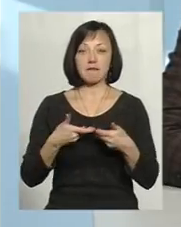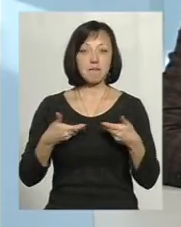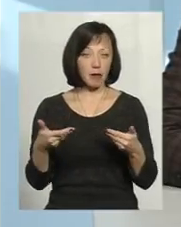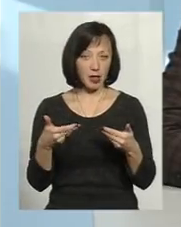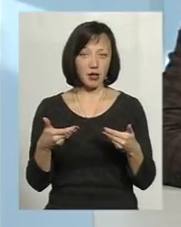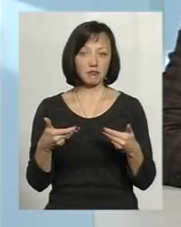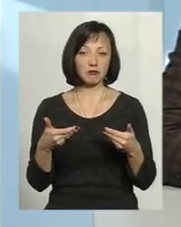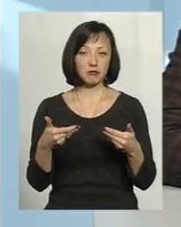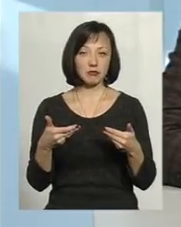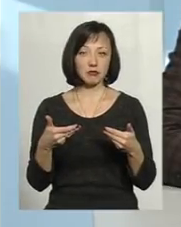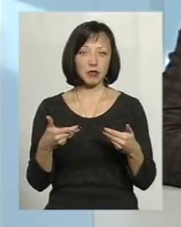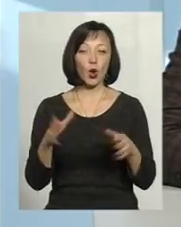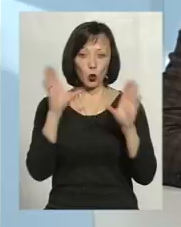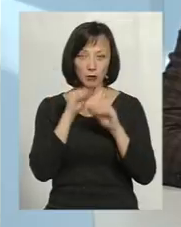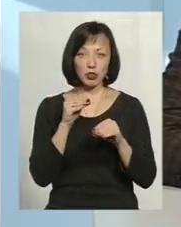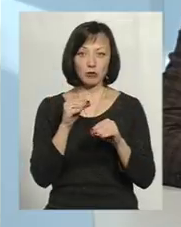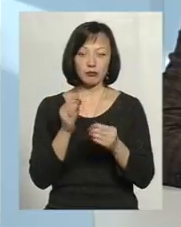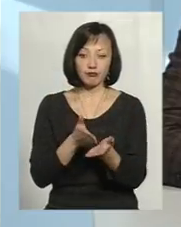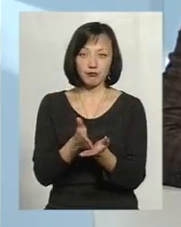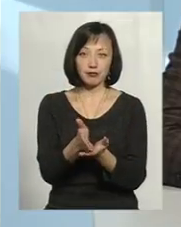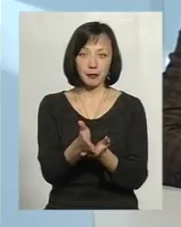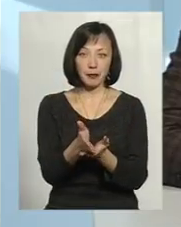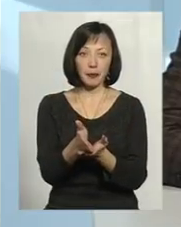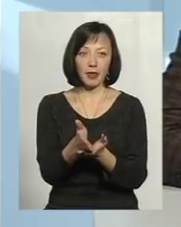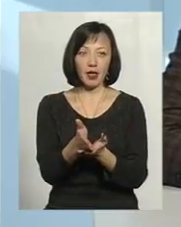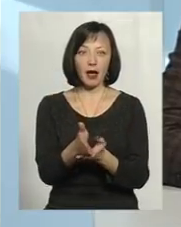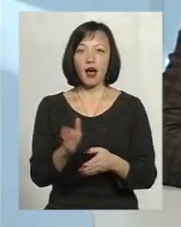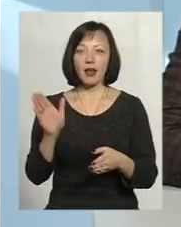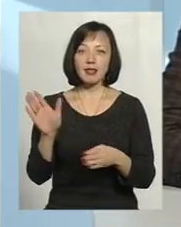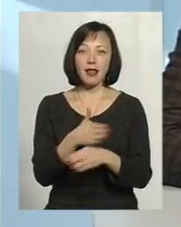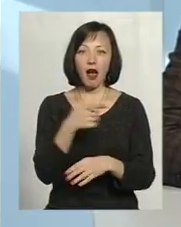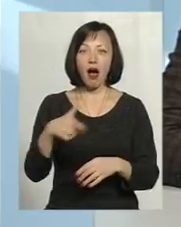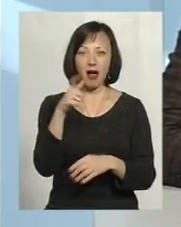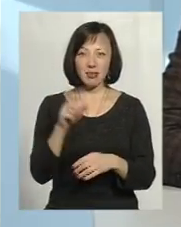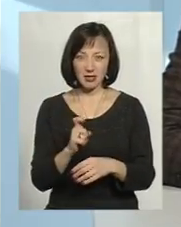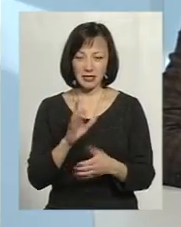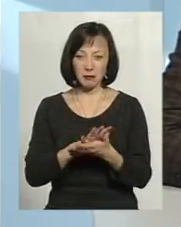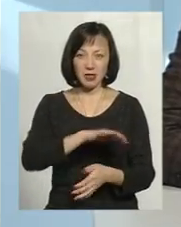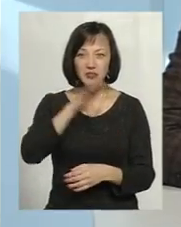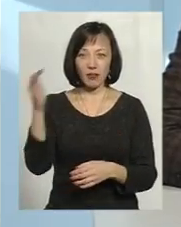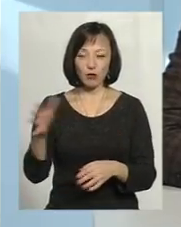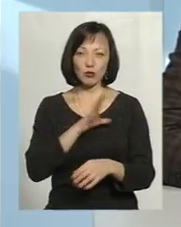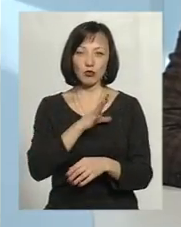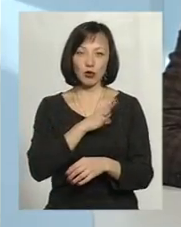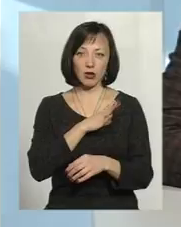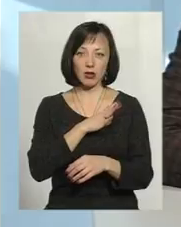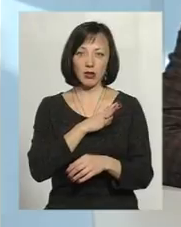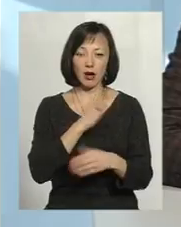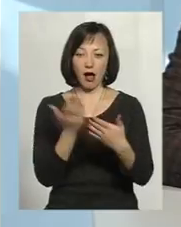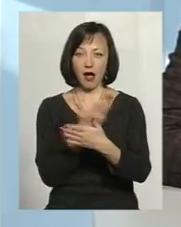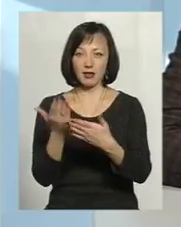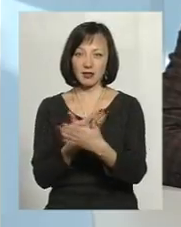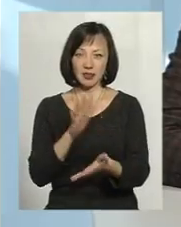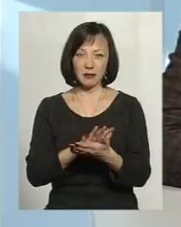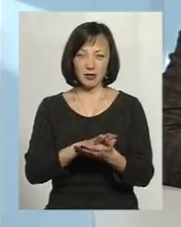таки успішно рухаємось в напрямку дегазації сміттєзвалища. Навіть в сюжеті на початку нашої передачі було кілька кадрів